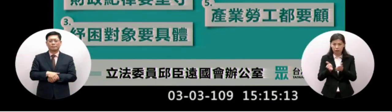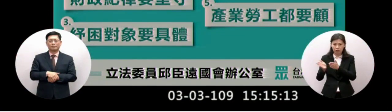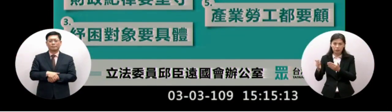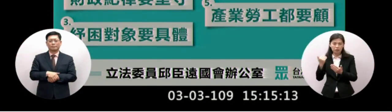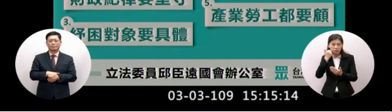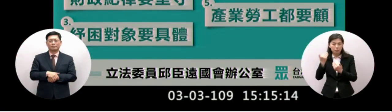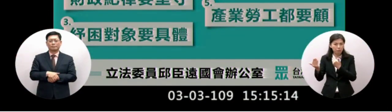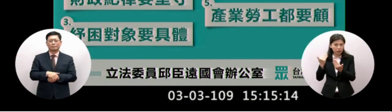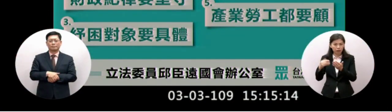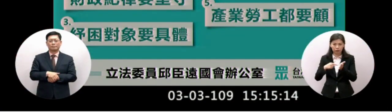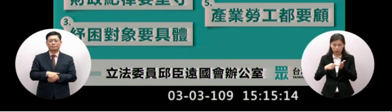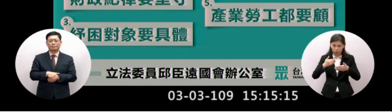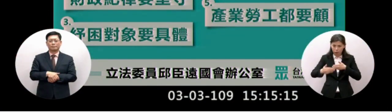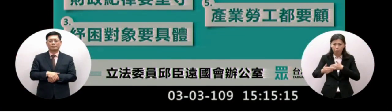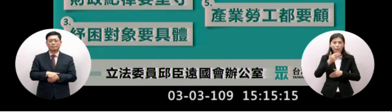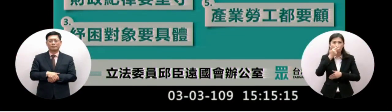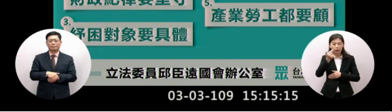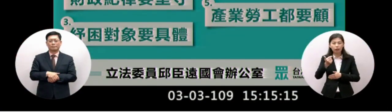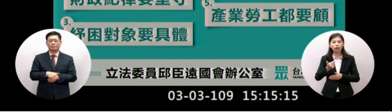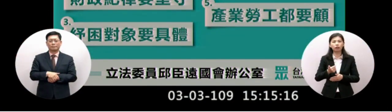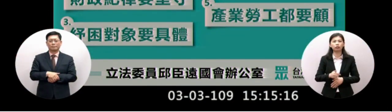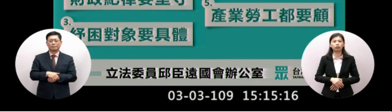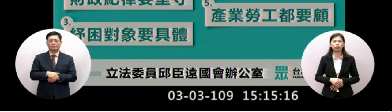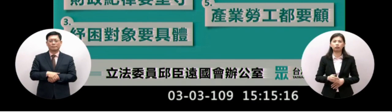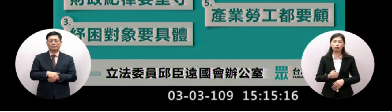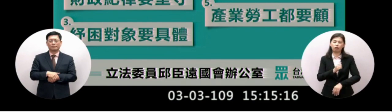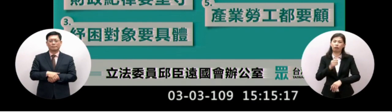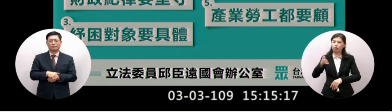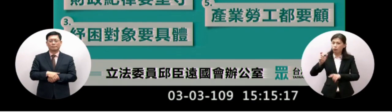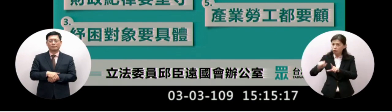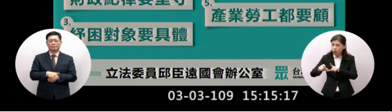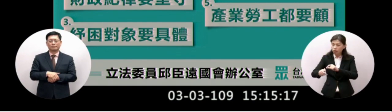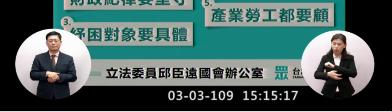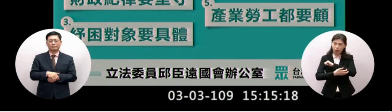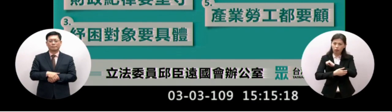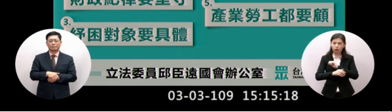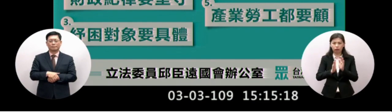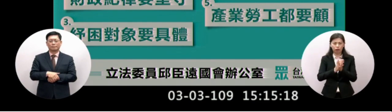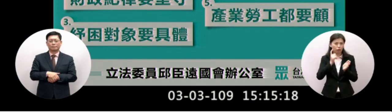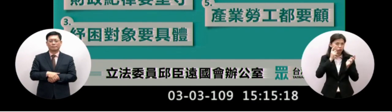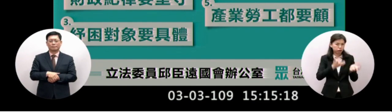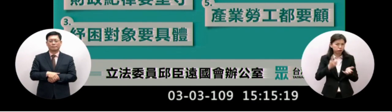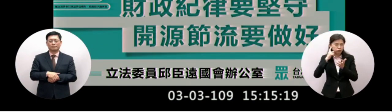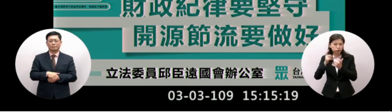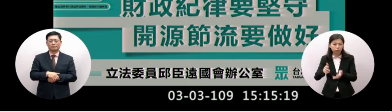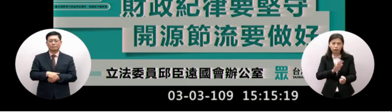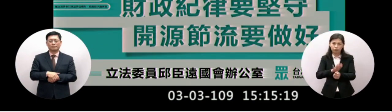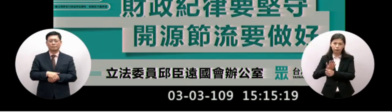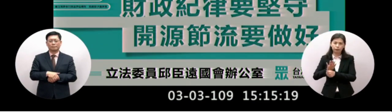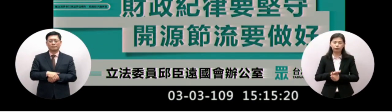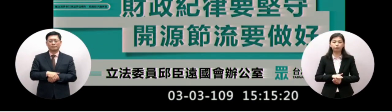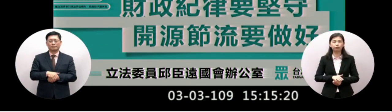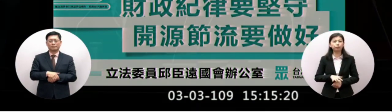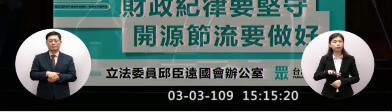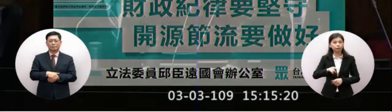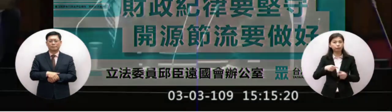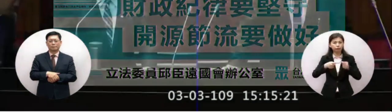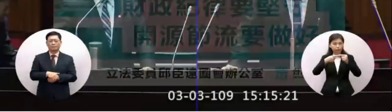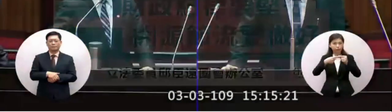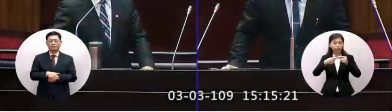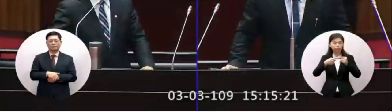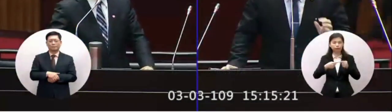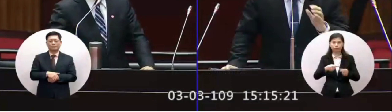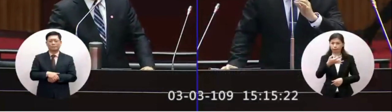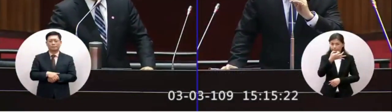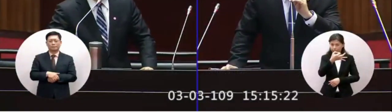象要具体，申请的程序要便民，产业劳工都要顾。那我们先讲到在这个财政纪律的部分，那